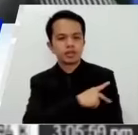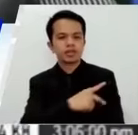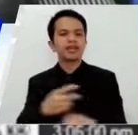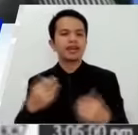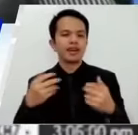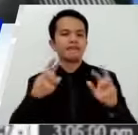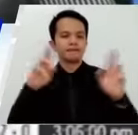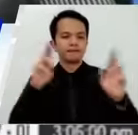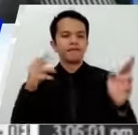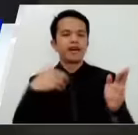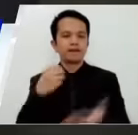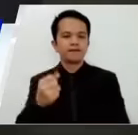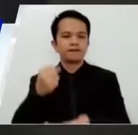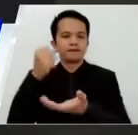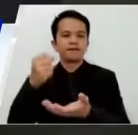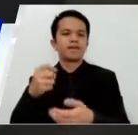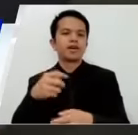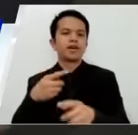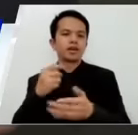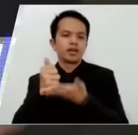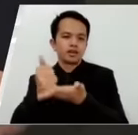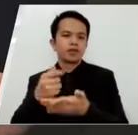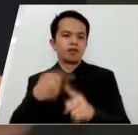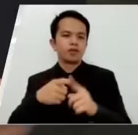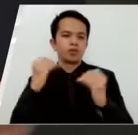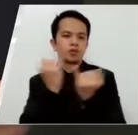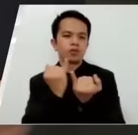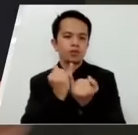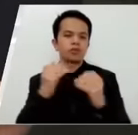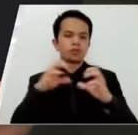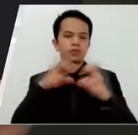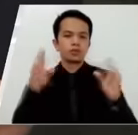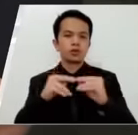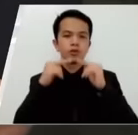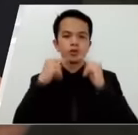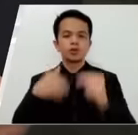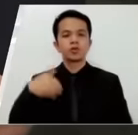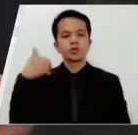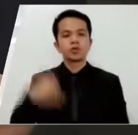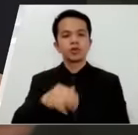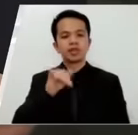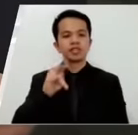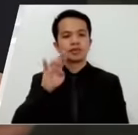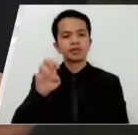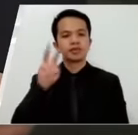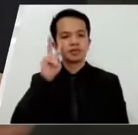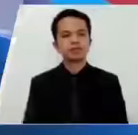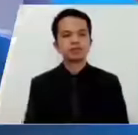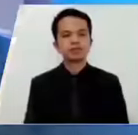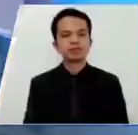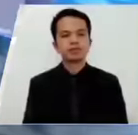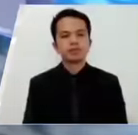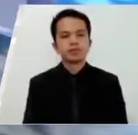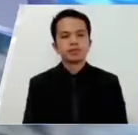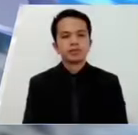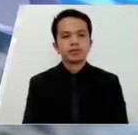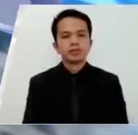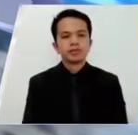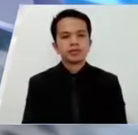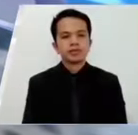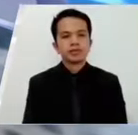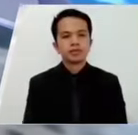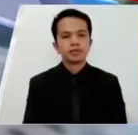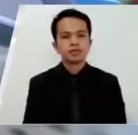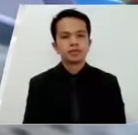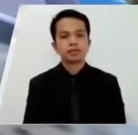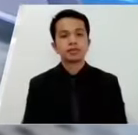ng PhilHealth. Para sa GMA Integrated News, Jamie Santos ang inyong saksi. May